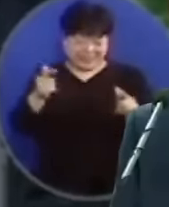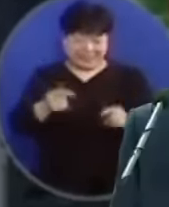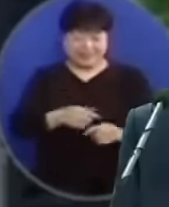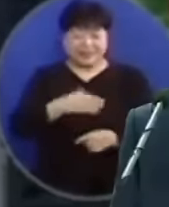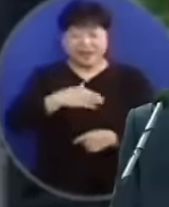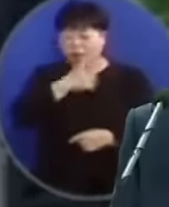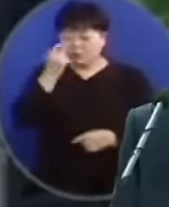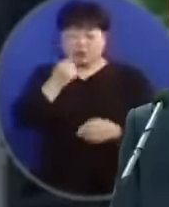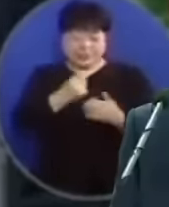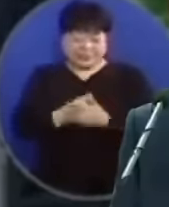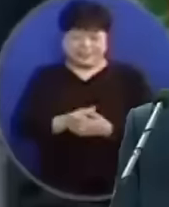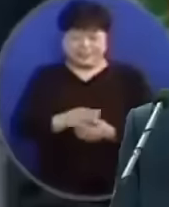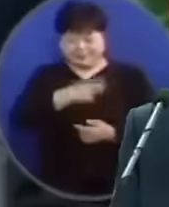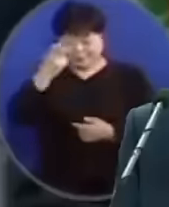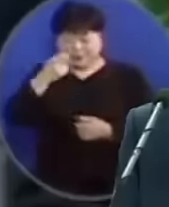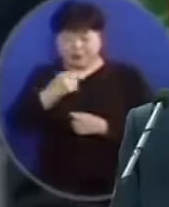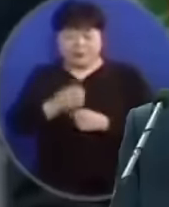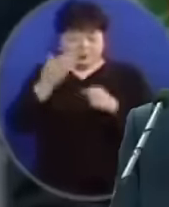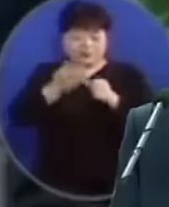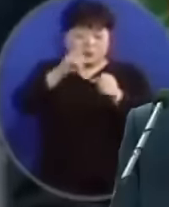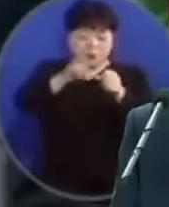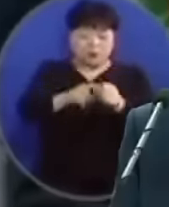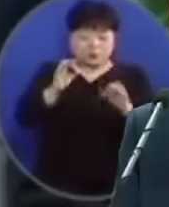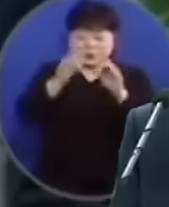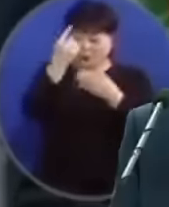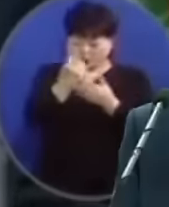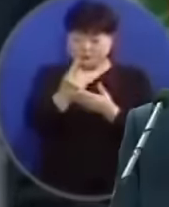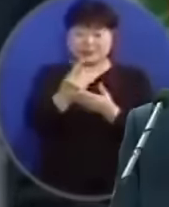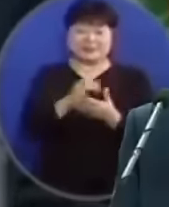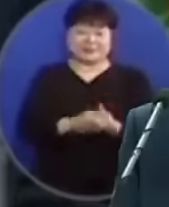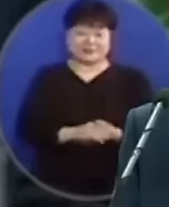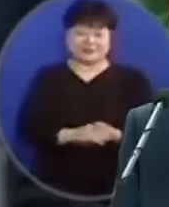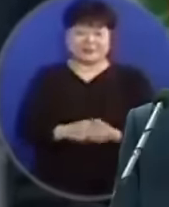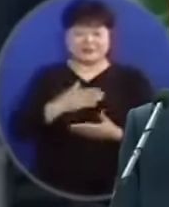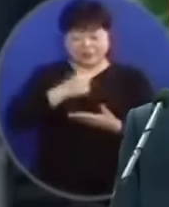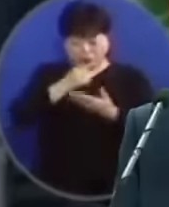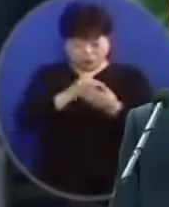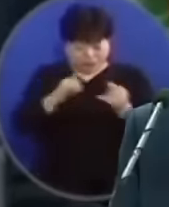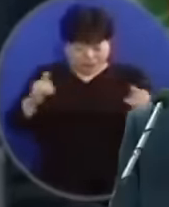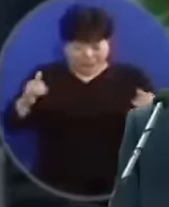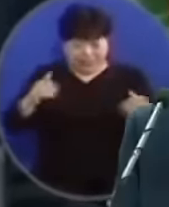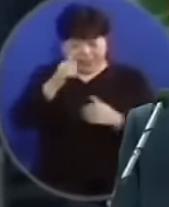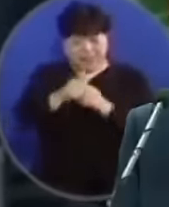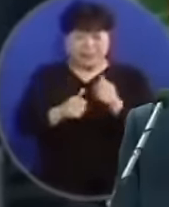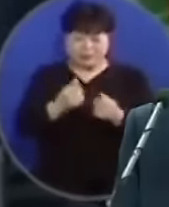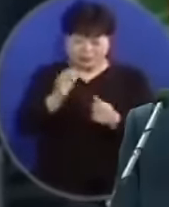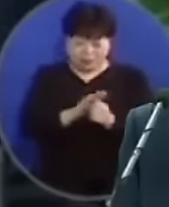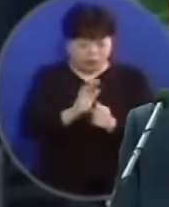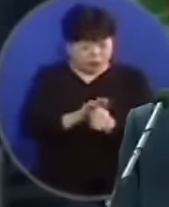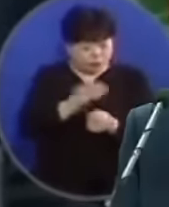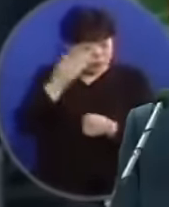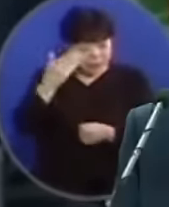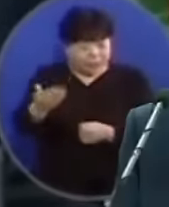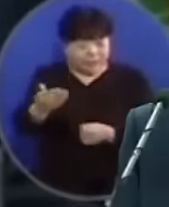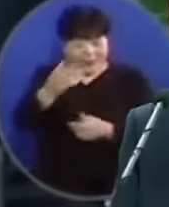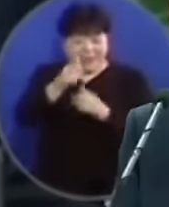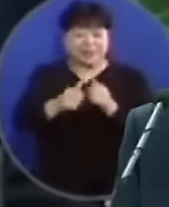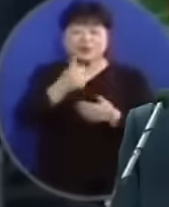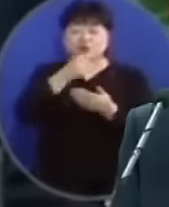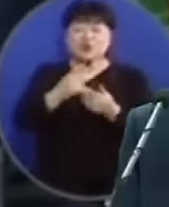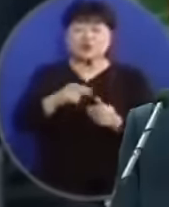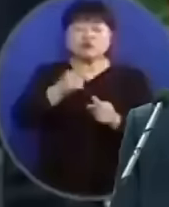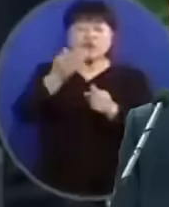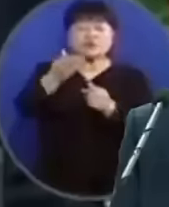못났기 때문에 잘나게 만들려고 찾아오시는 것입니다. 아, 나 같은 죄인을 하나님이 어떻게 돌보시냐? 하나님은